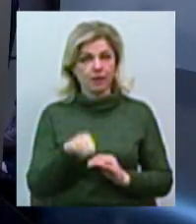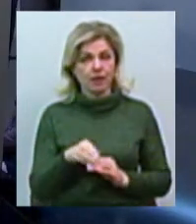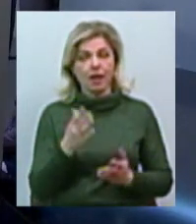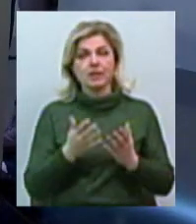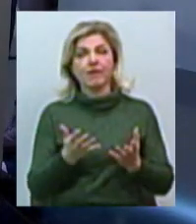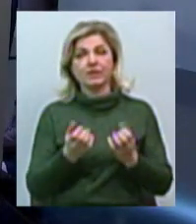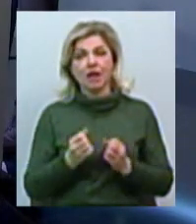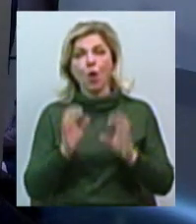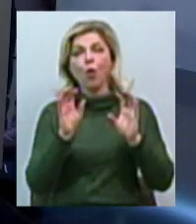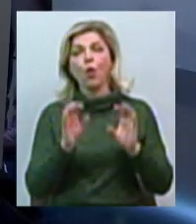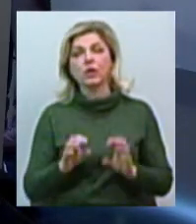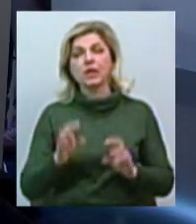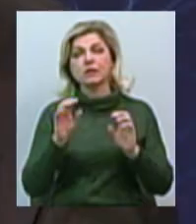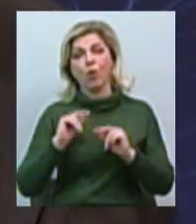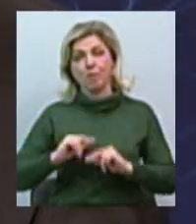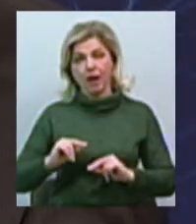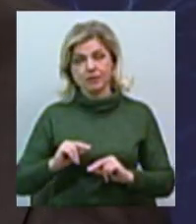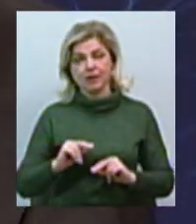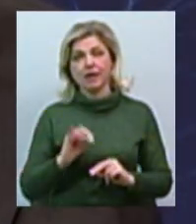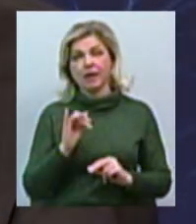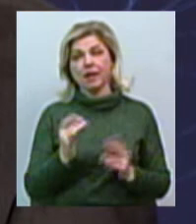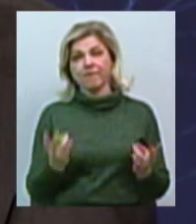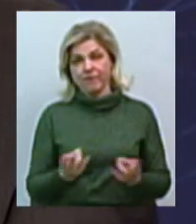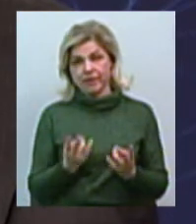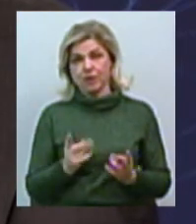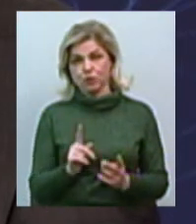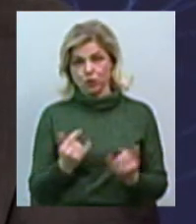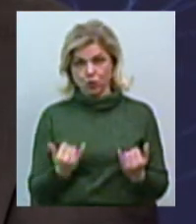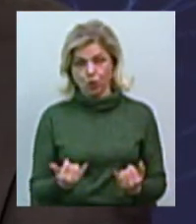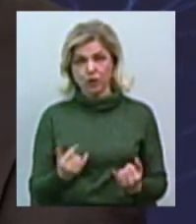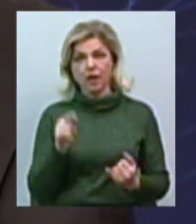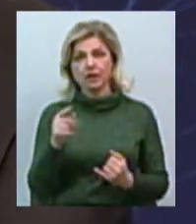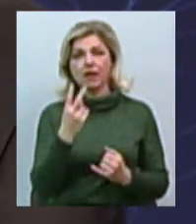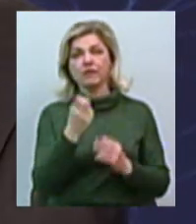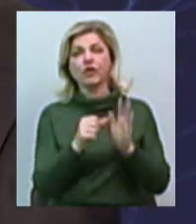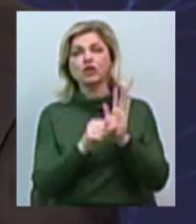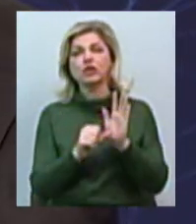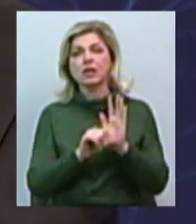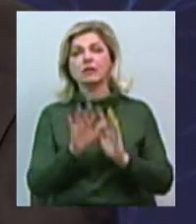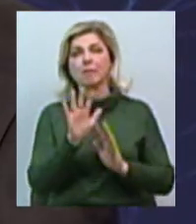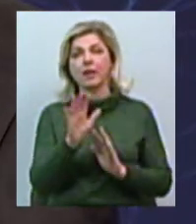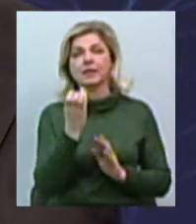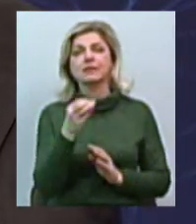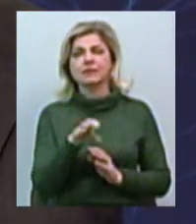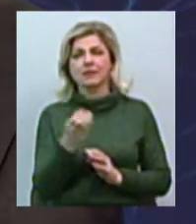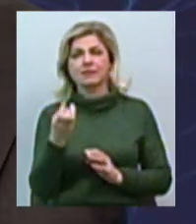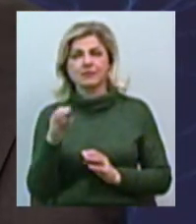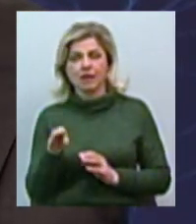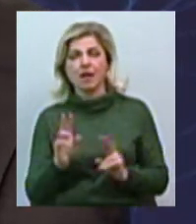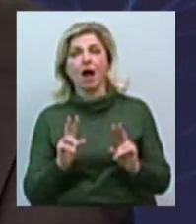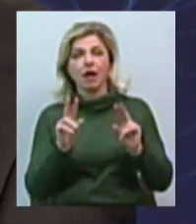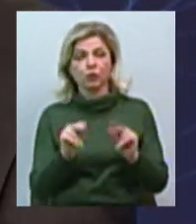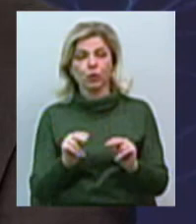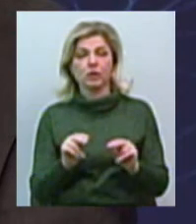кодекс законів про працю, який діє сьогодні, там 265 статей, які